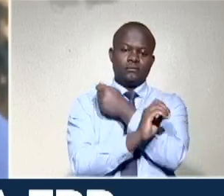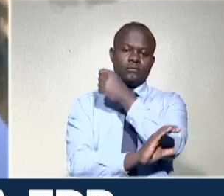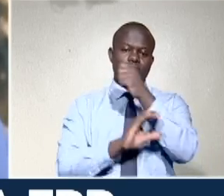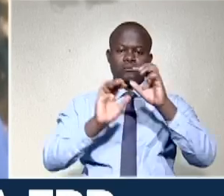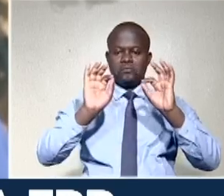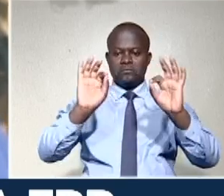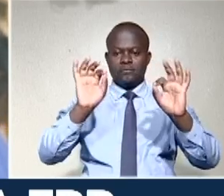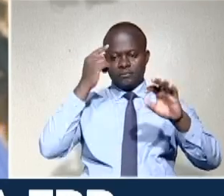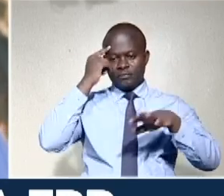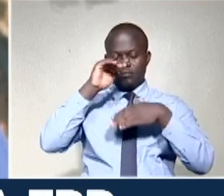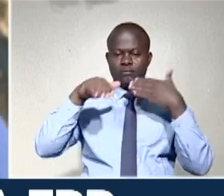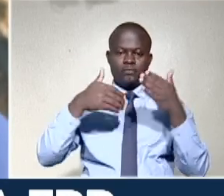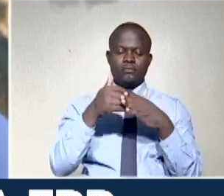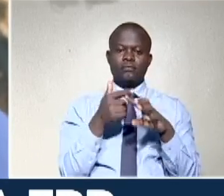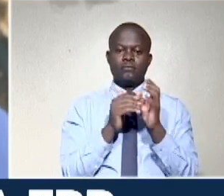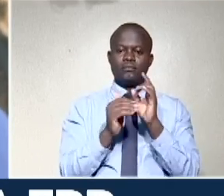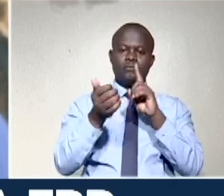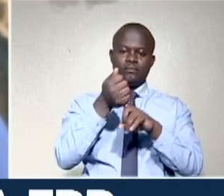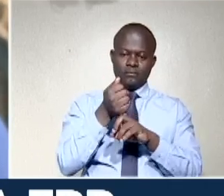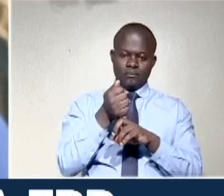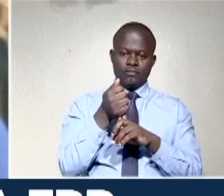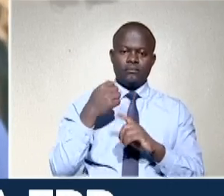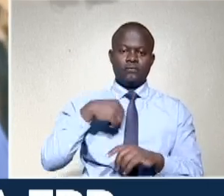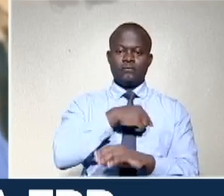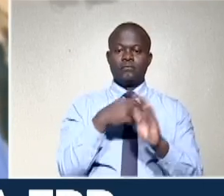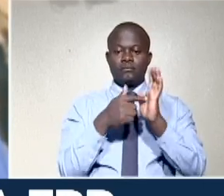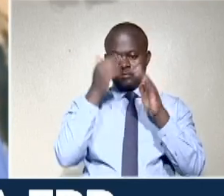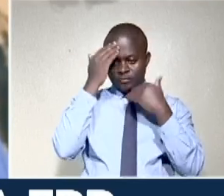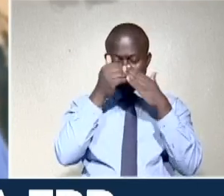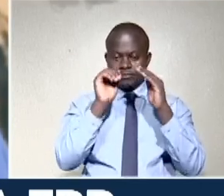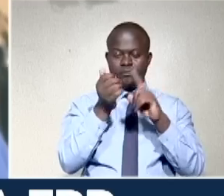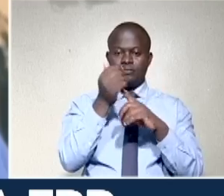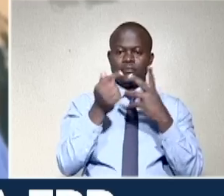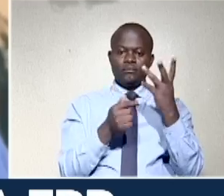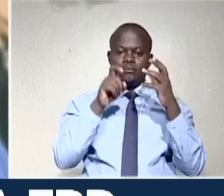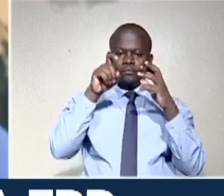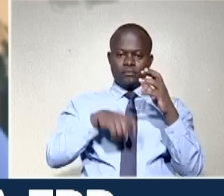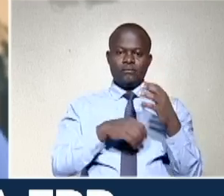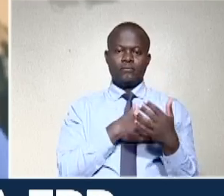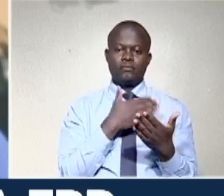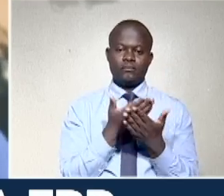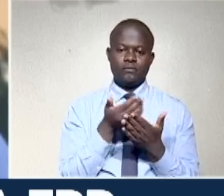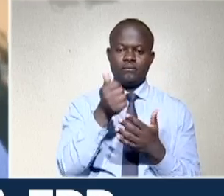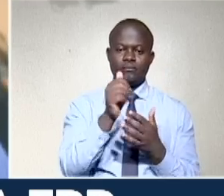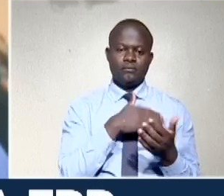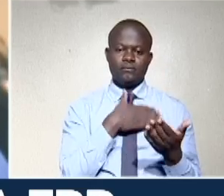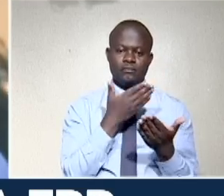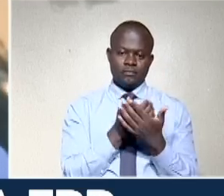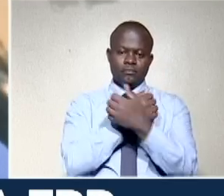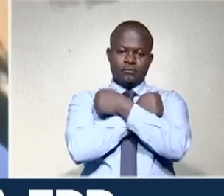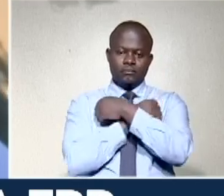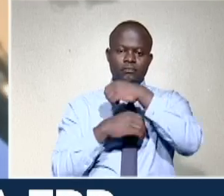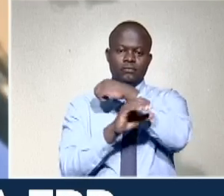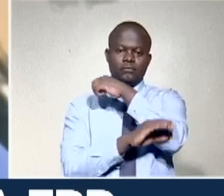kiboneye kuri bose kandi koko babigezeho aho twereka ko kugira ngo umuntu agere ku kintu agomba kwitanga niko kwitanga gukunda